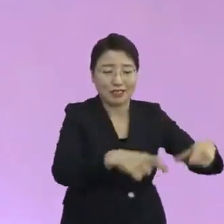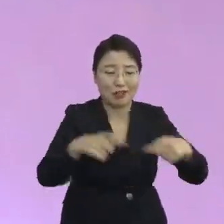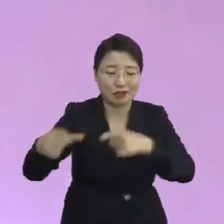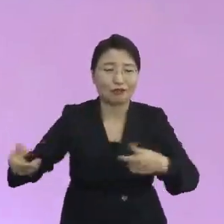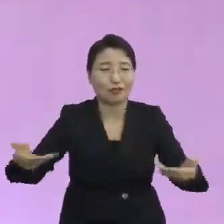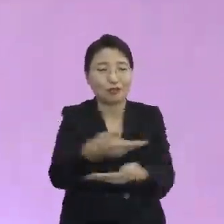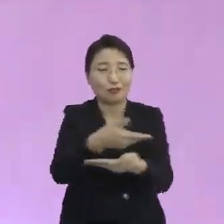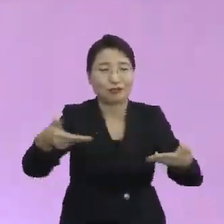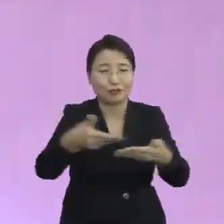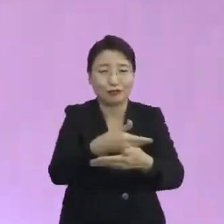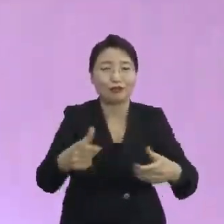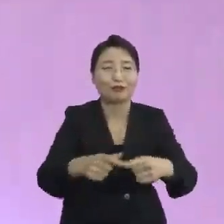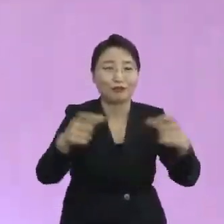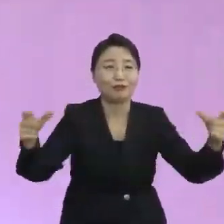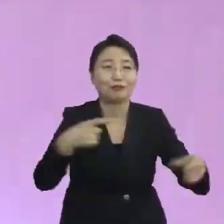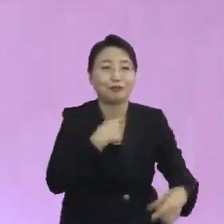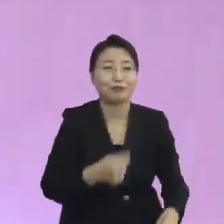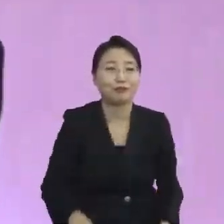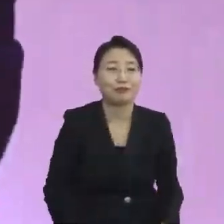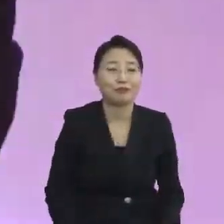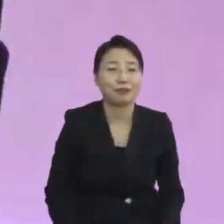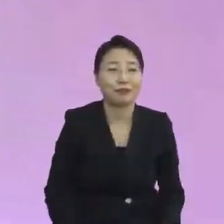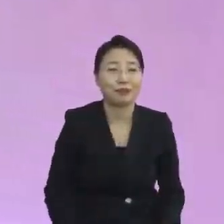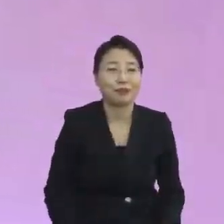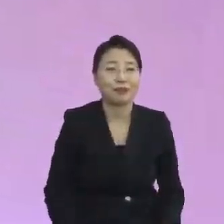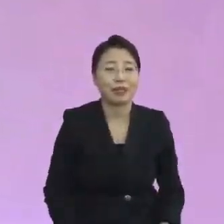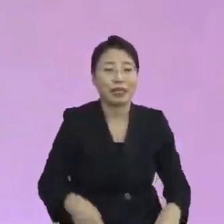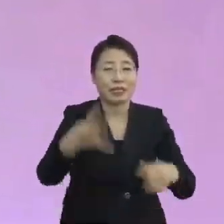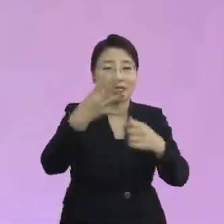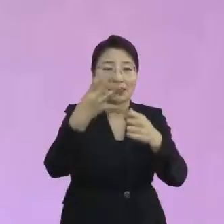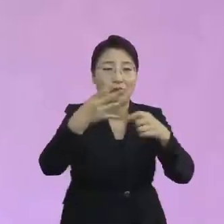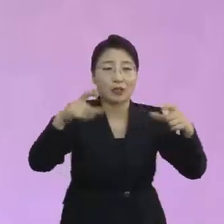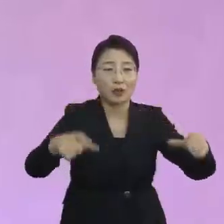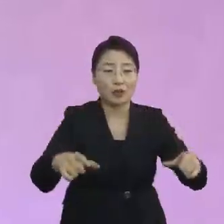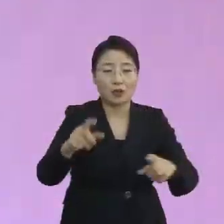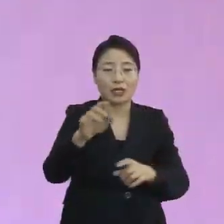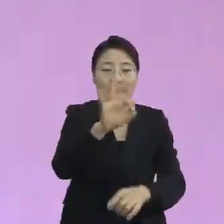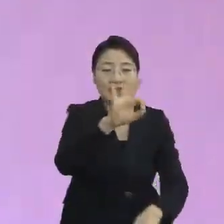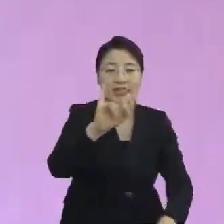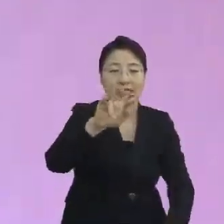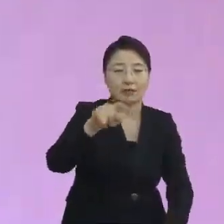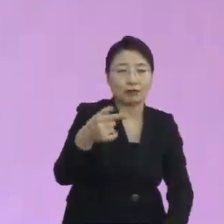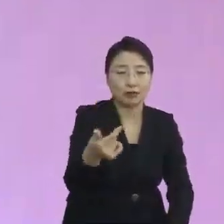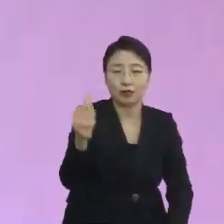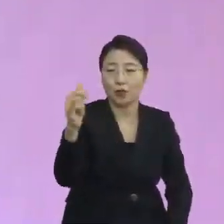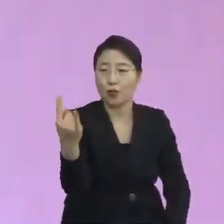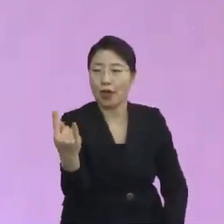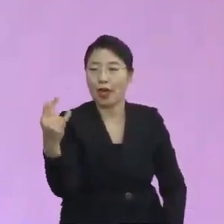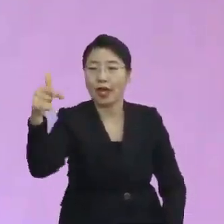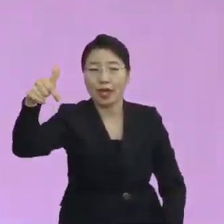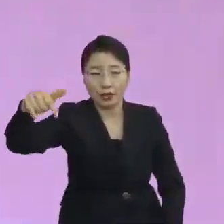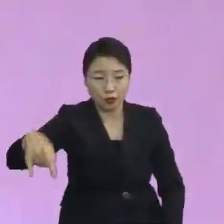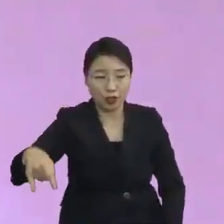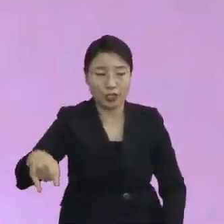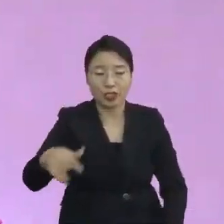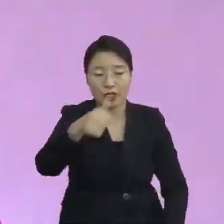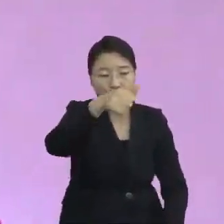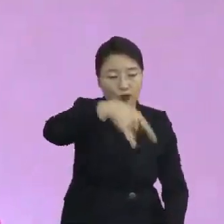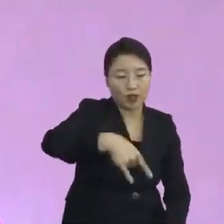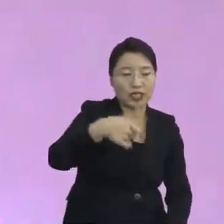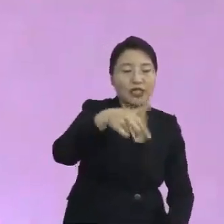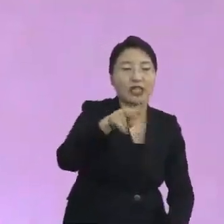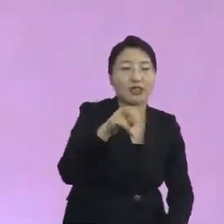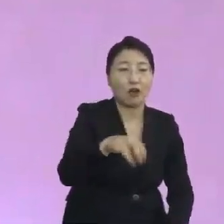활성화하겠습니다. 다음은 제4권역 이문, 휘경, 회기 지역입니다.